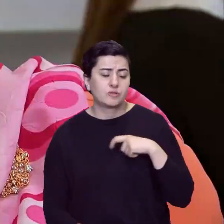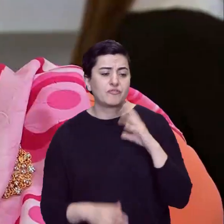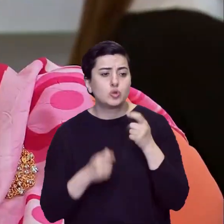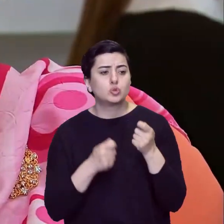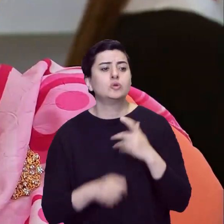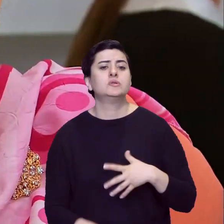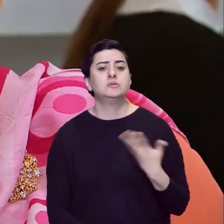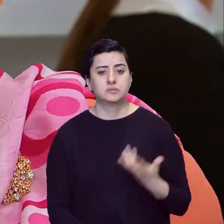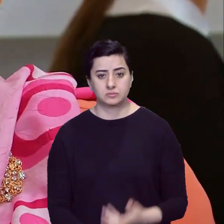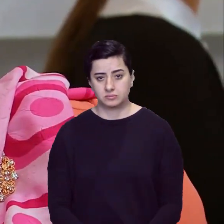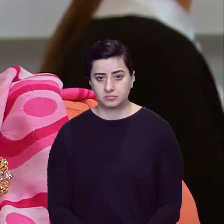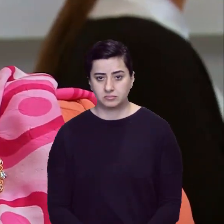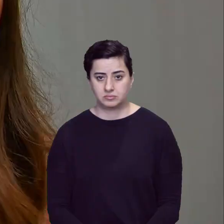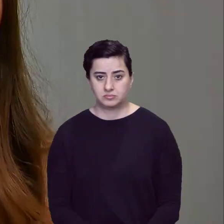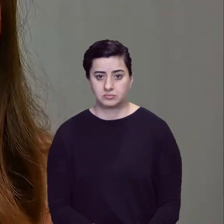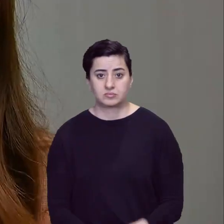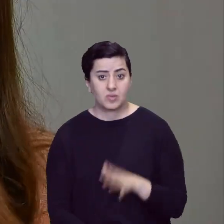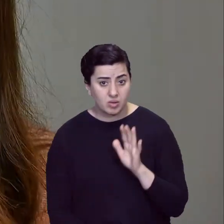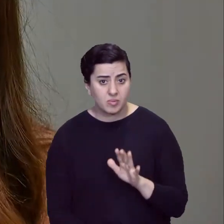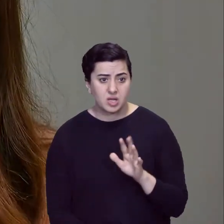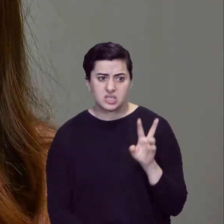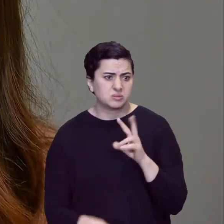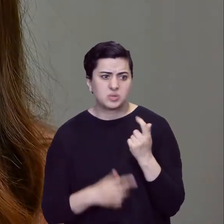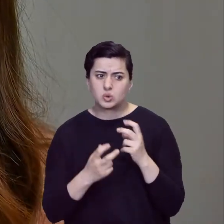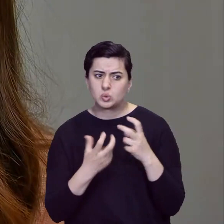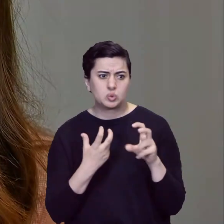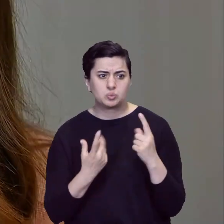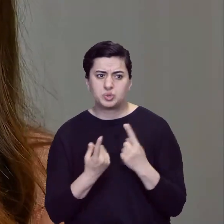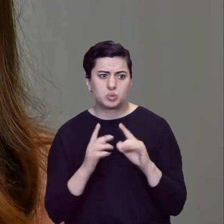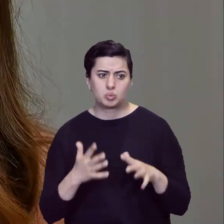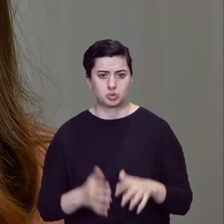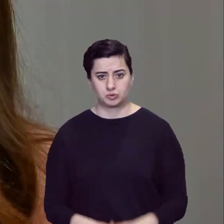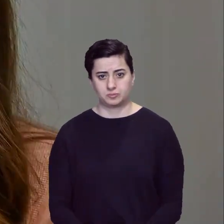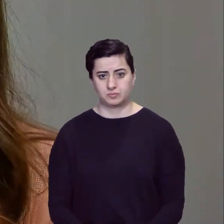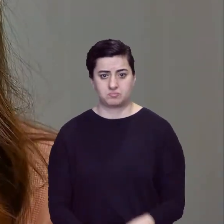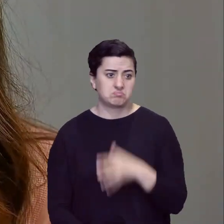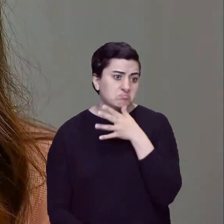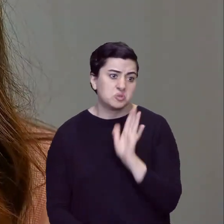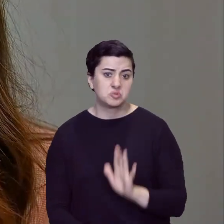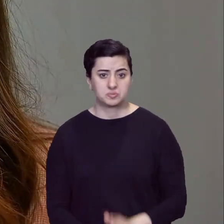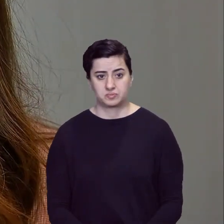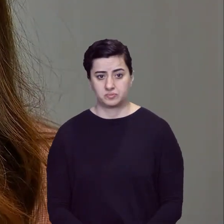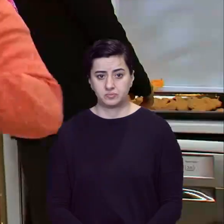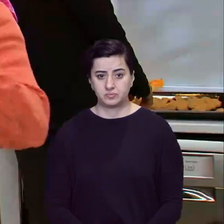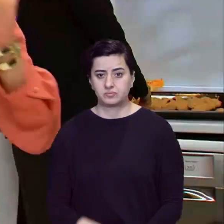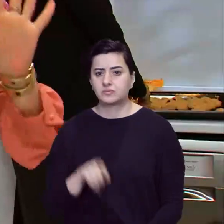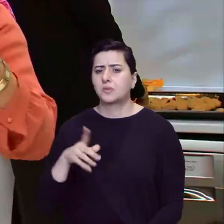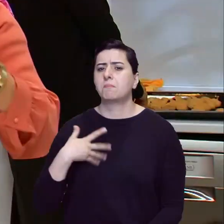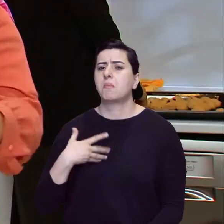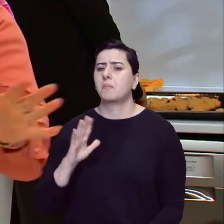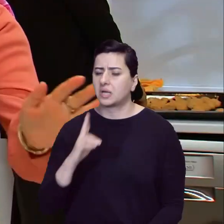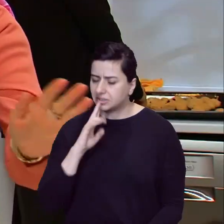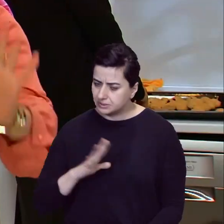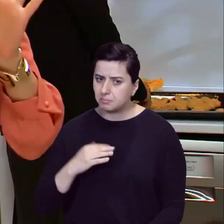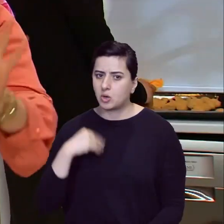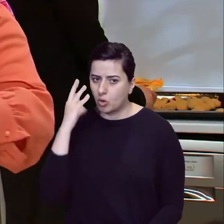ısrar edemedim. Ama hala araları bozuk galiba. Bilemiyorum. Sen merak etme kızım,